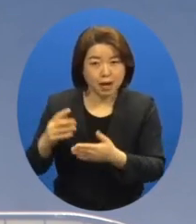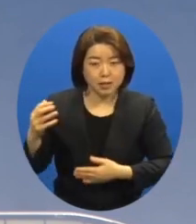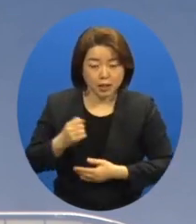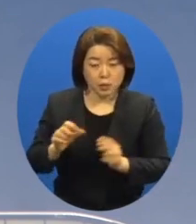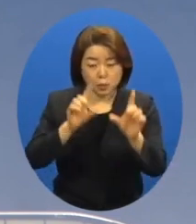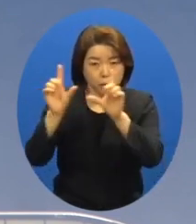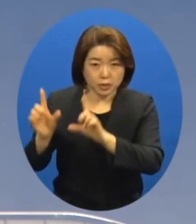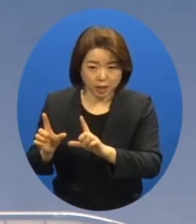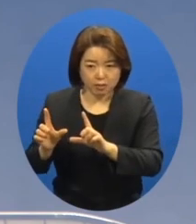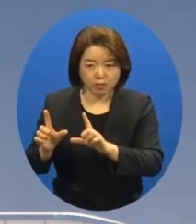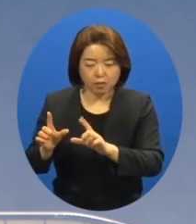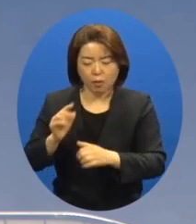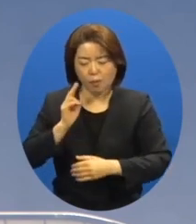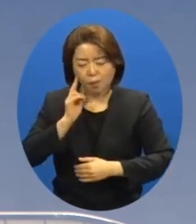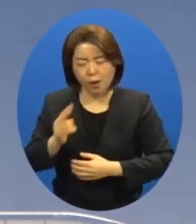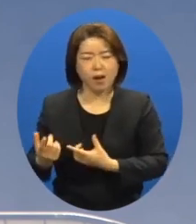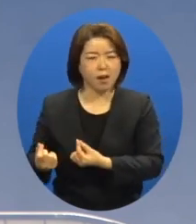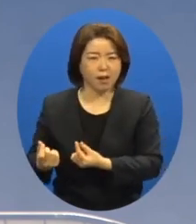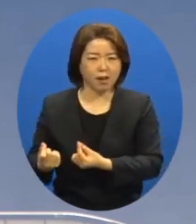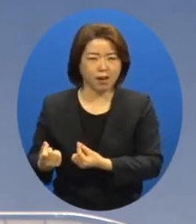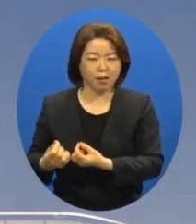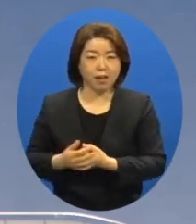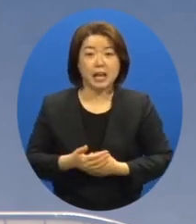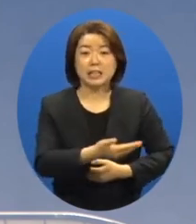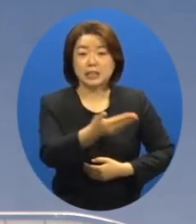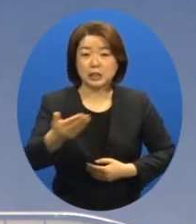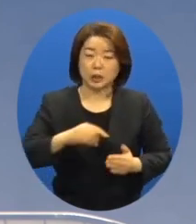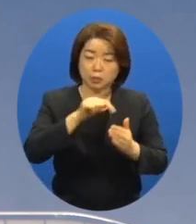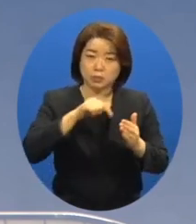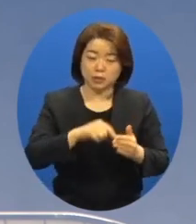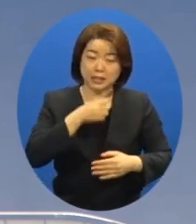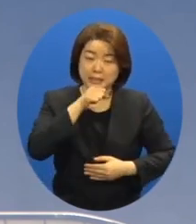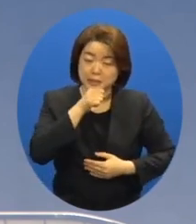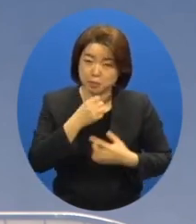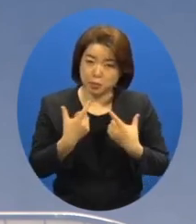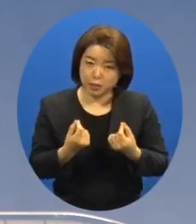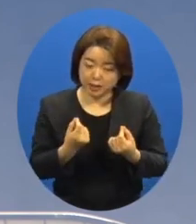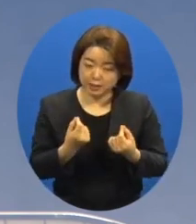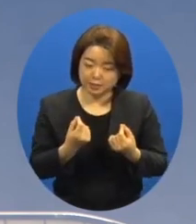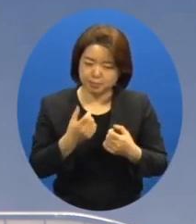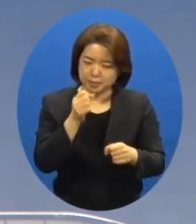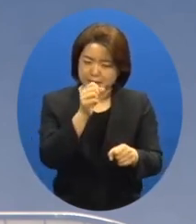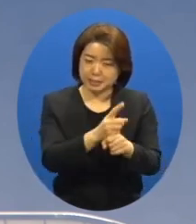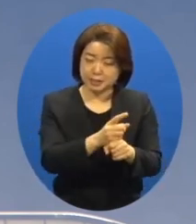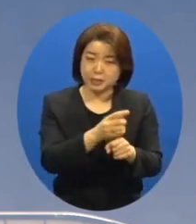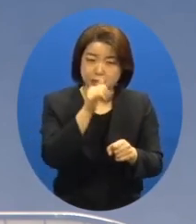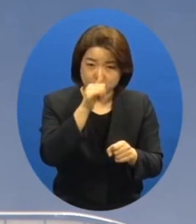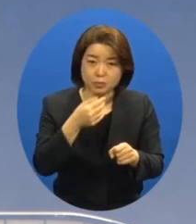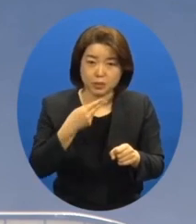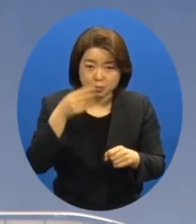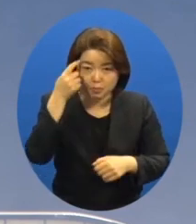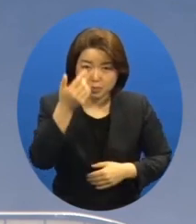것은 끔찍한 거죠. 여러분 속에 혹시 염소 같은 그런 성질 없습니까?